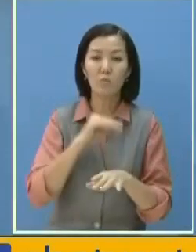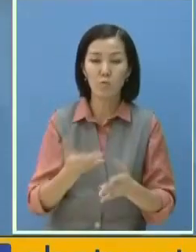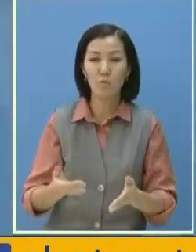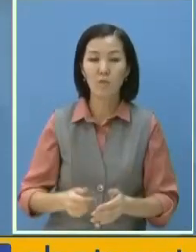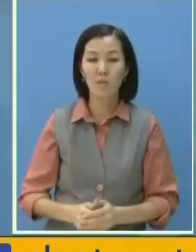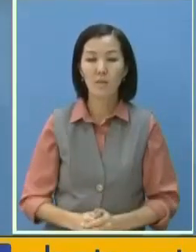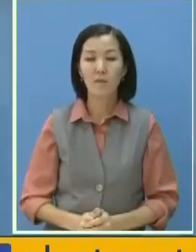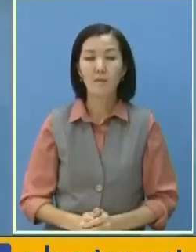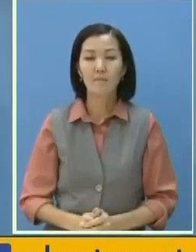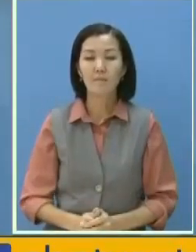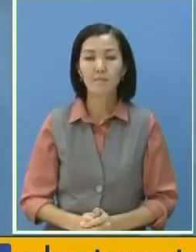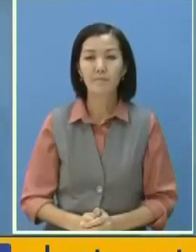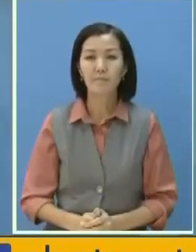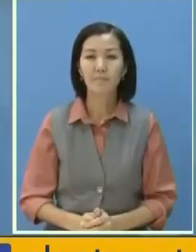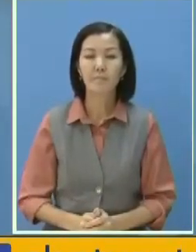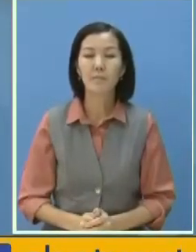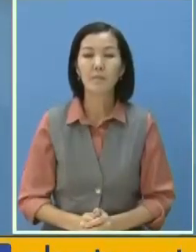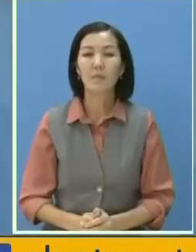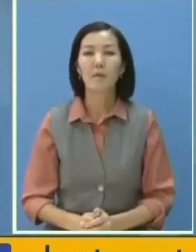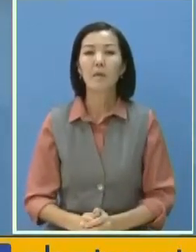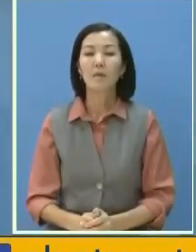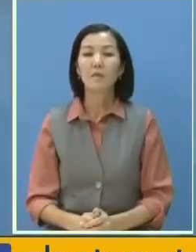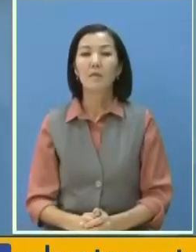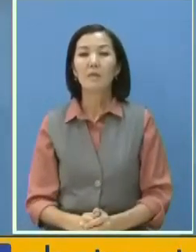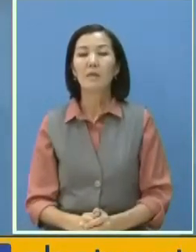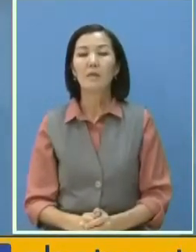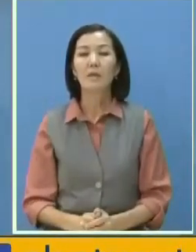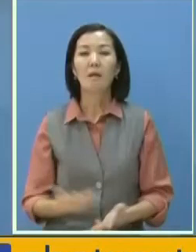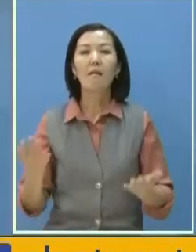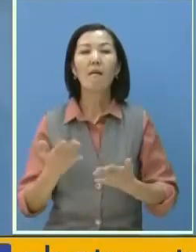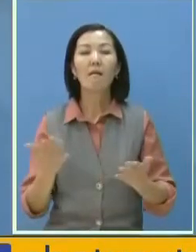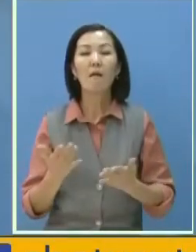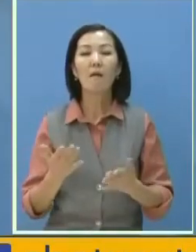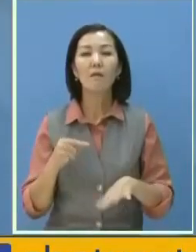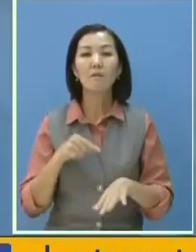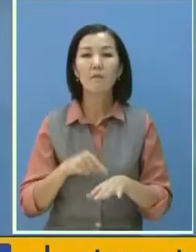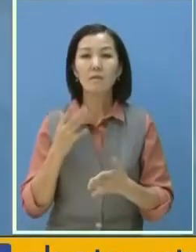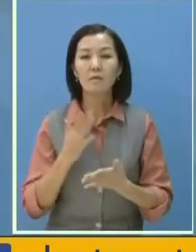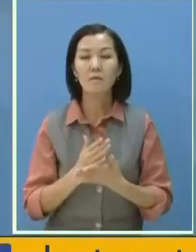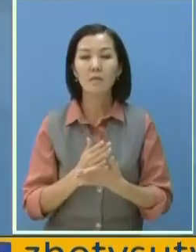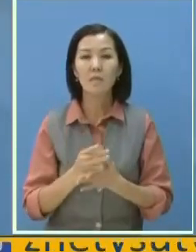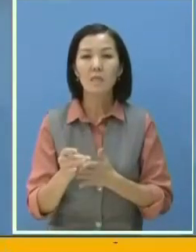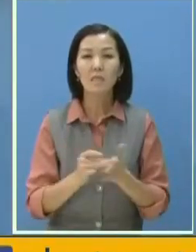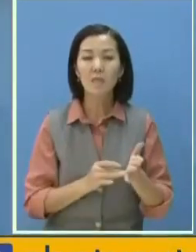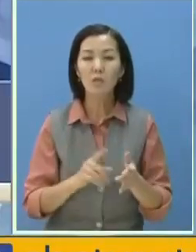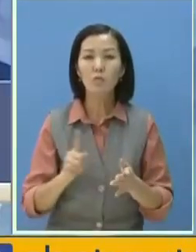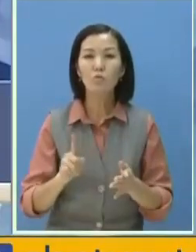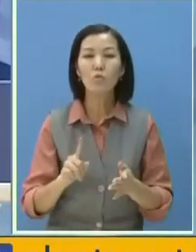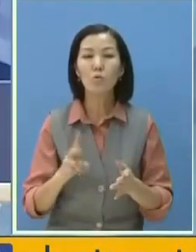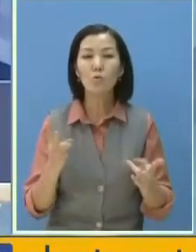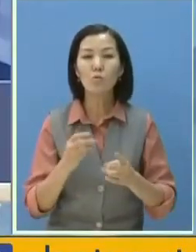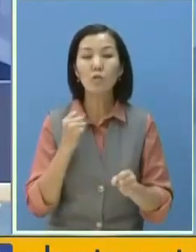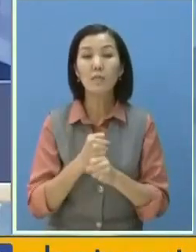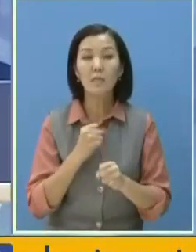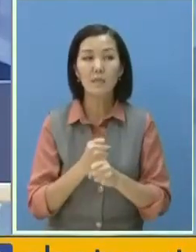они болеют. На что обратить в первую очередь внимание? Какая симптоматика и что нужно делать сразу же? Ну, конечно,